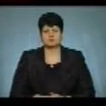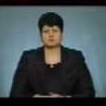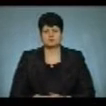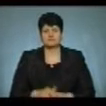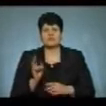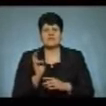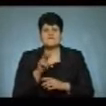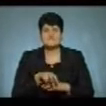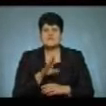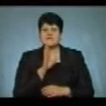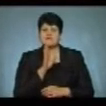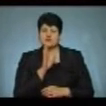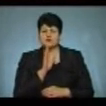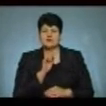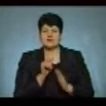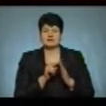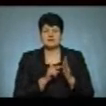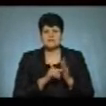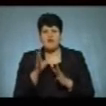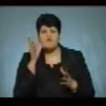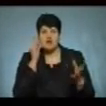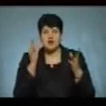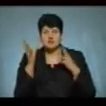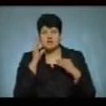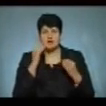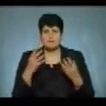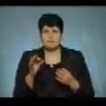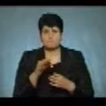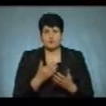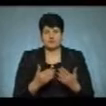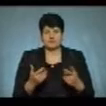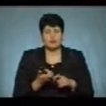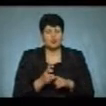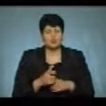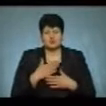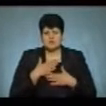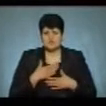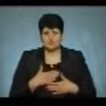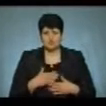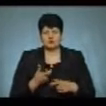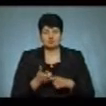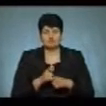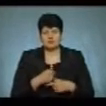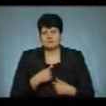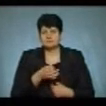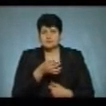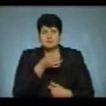Відвідувачка Наталія Постільська ділиться враженнями про виставку. Дуже задоволені, дуже нам сподобалися